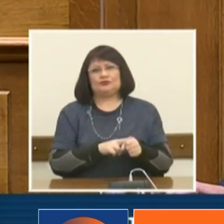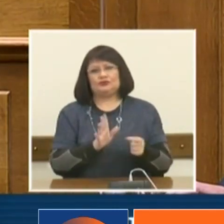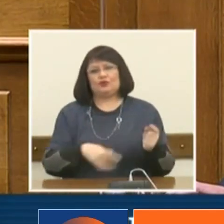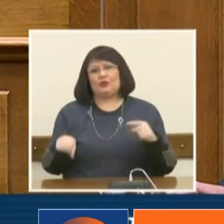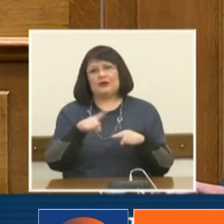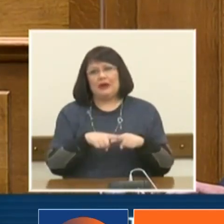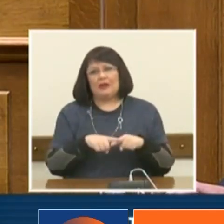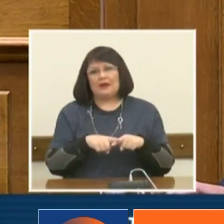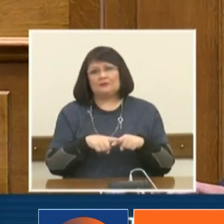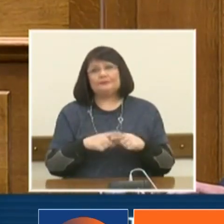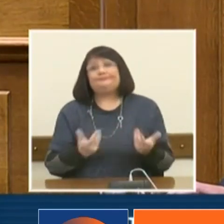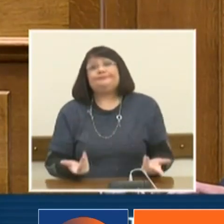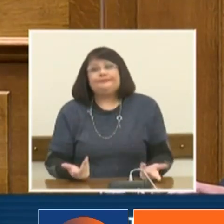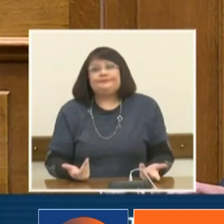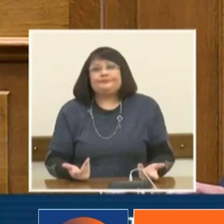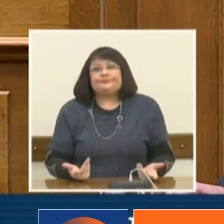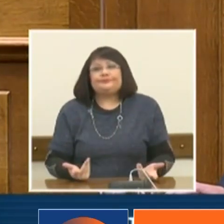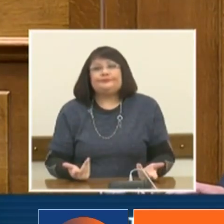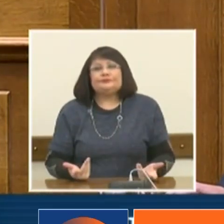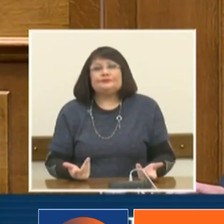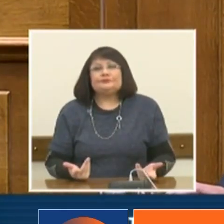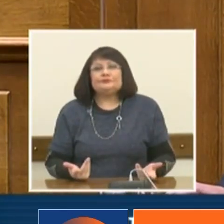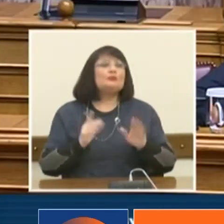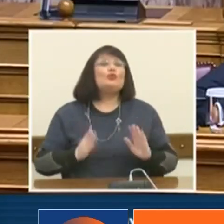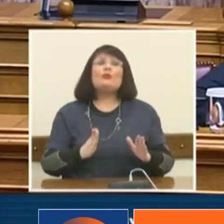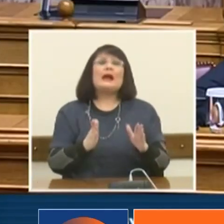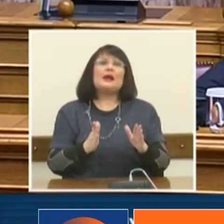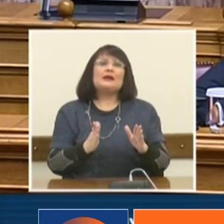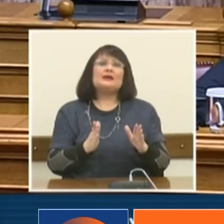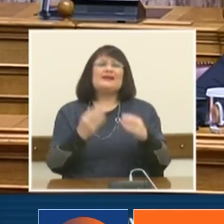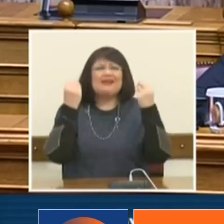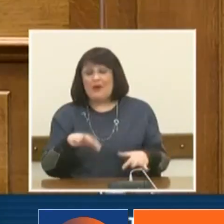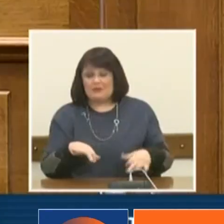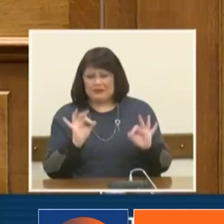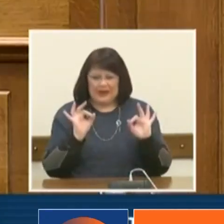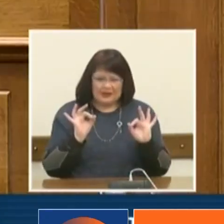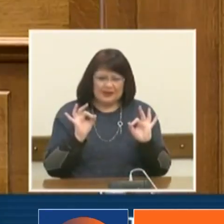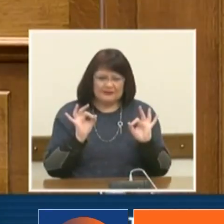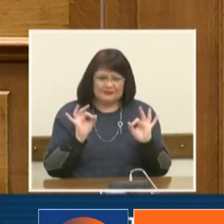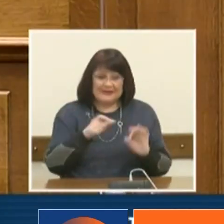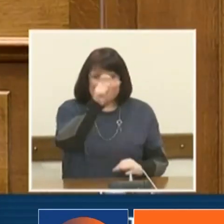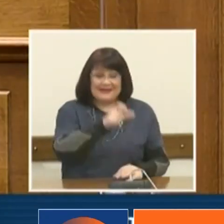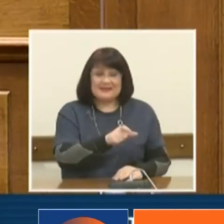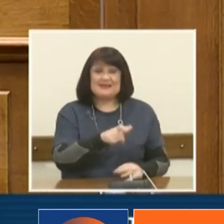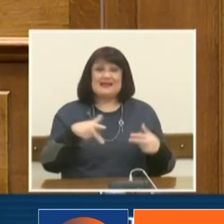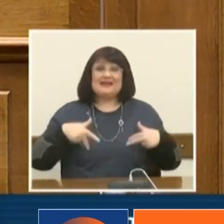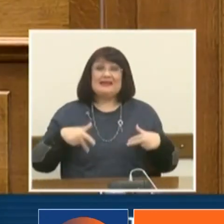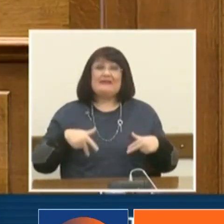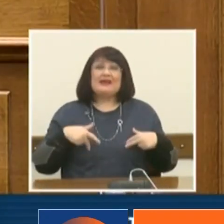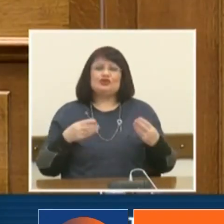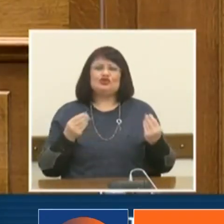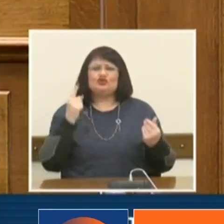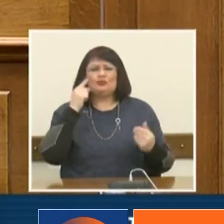δηλαδή περίπου ένα μικρό χωριό κάθε εβδομάδα φεύγει. Κινηθήκατε με όρους επικοινωνίας και